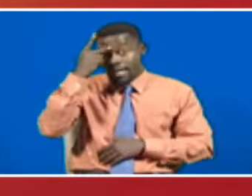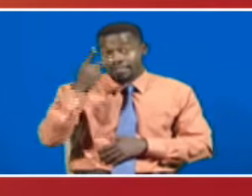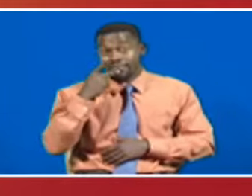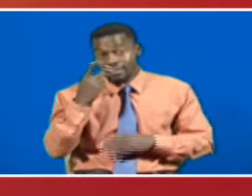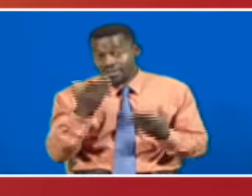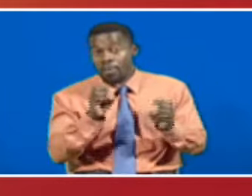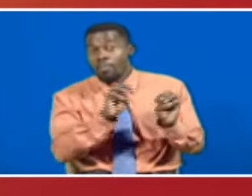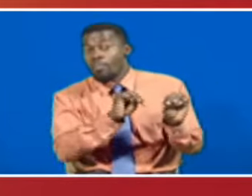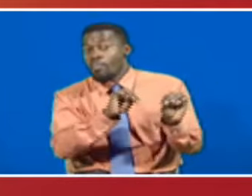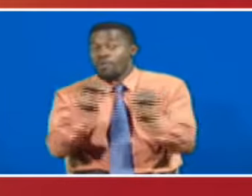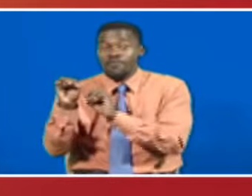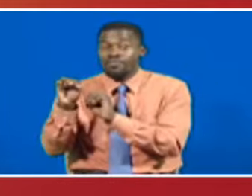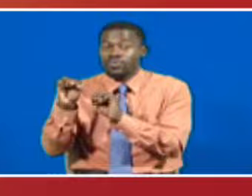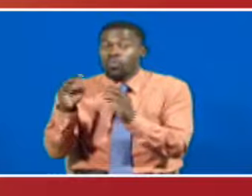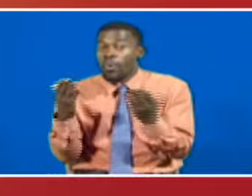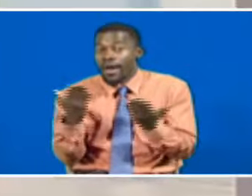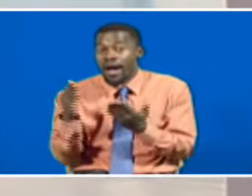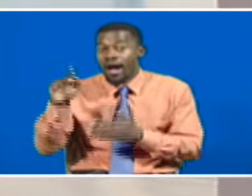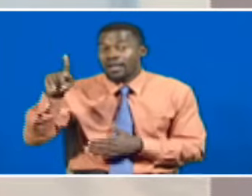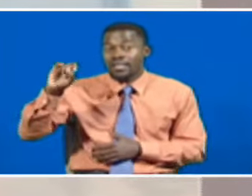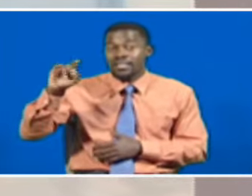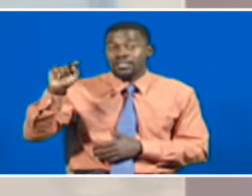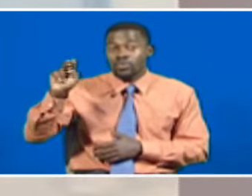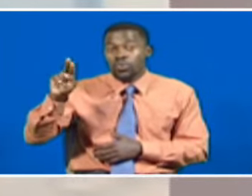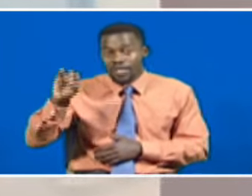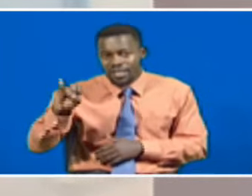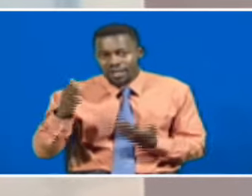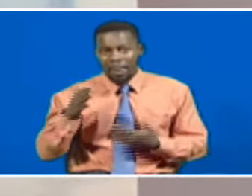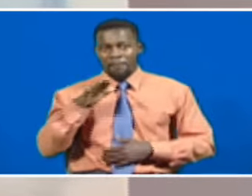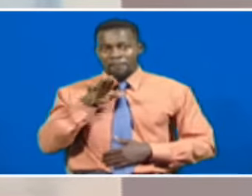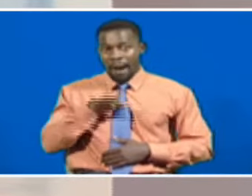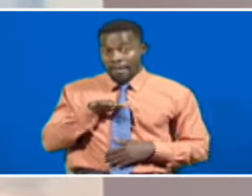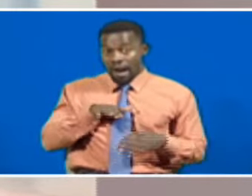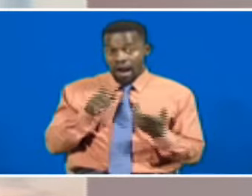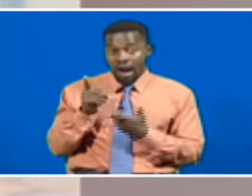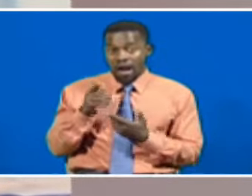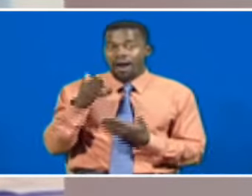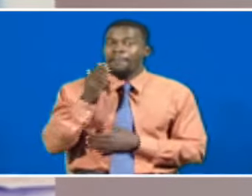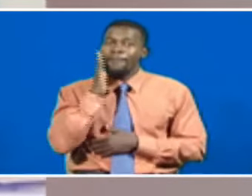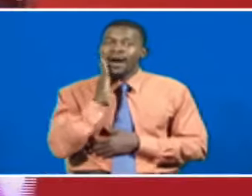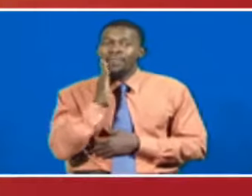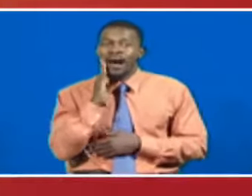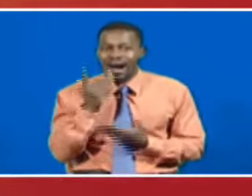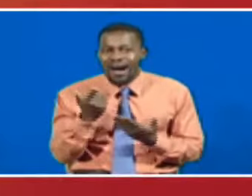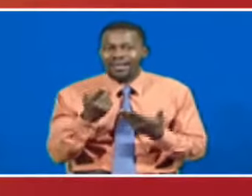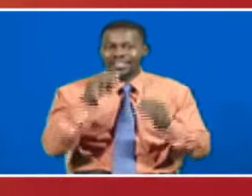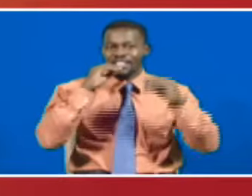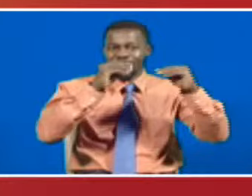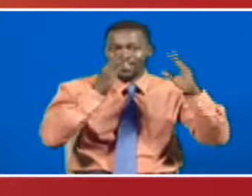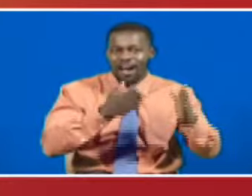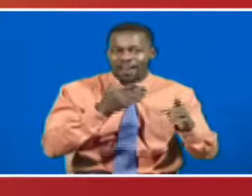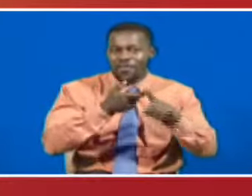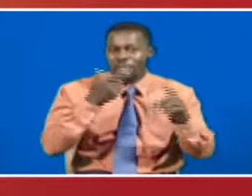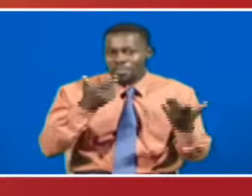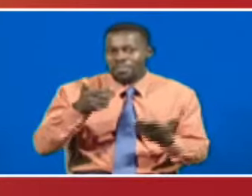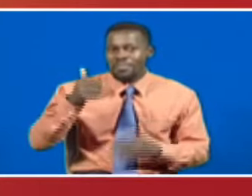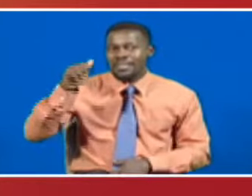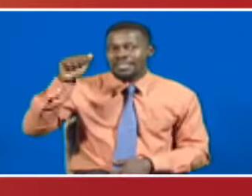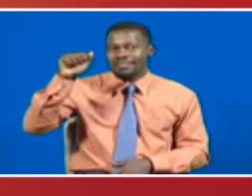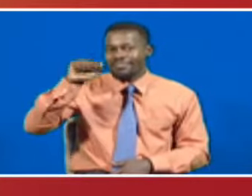mmoja, mamake. Ni mwanafunzi wa zamani wa St. Anne's High School, Embu, kabla ya kujiunga na chuo anuai cha